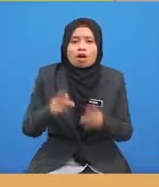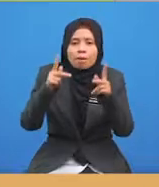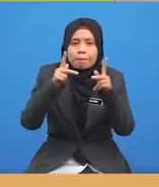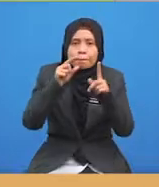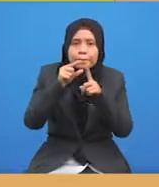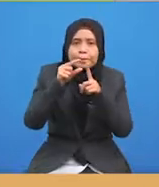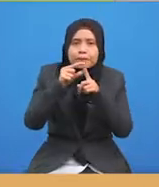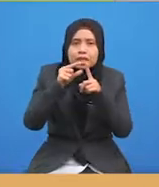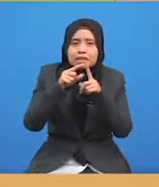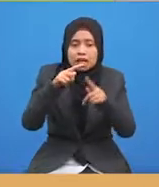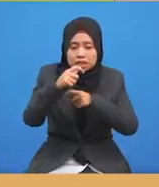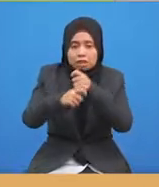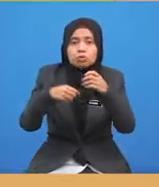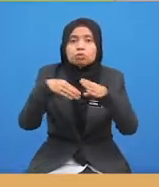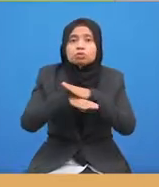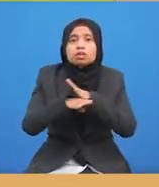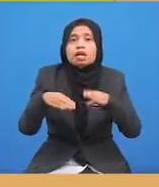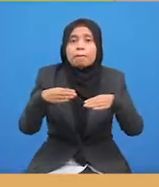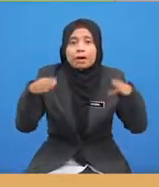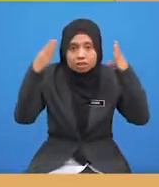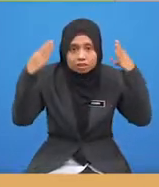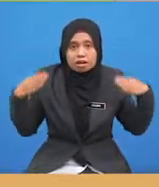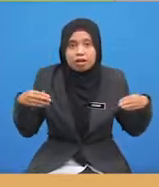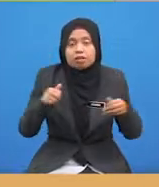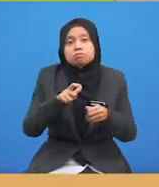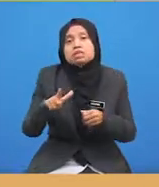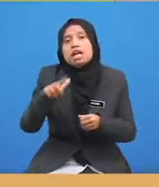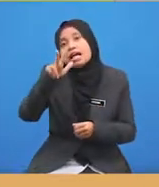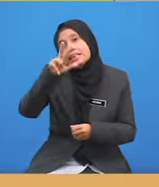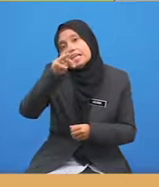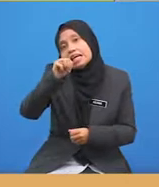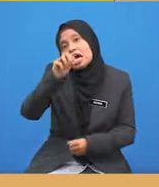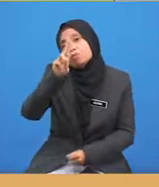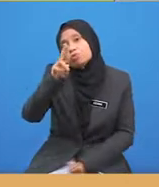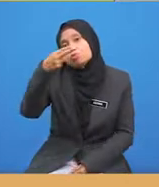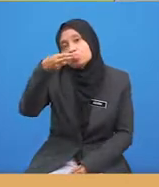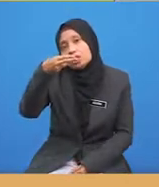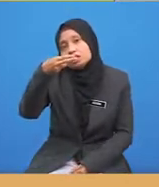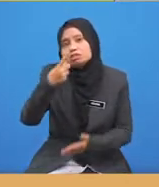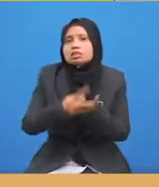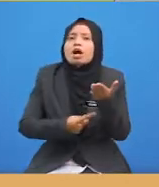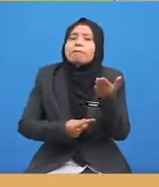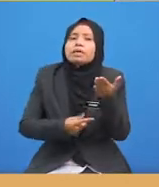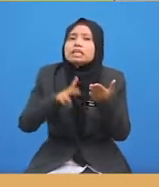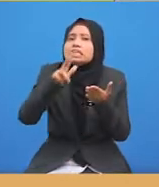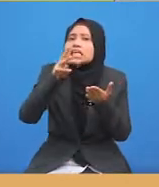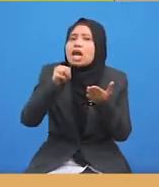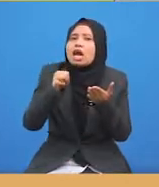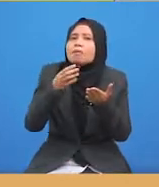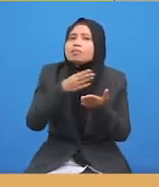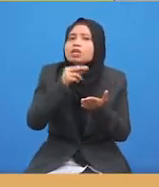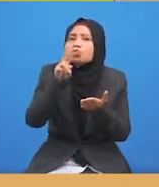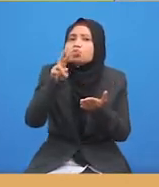Perkataan tamadun dalam bahasa Arab ialah 3M, 2H. Apakah 3M dan